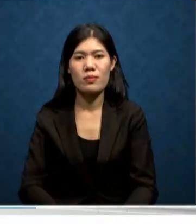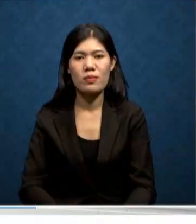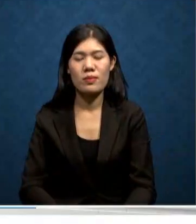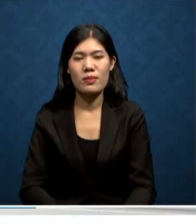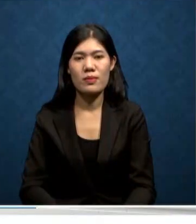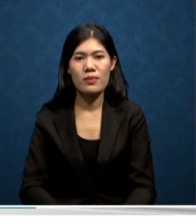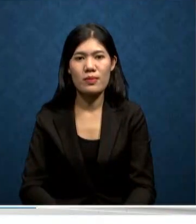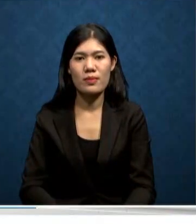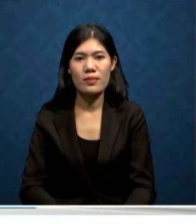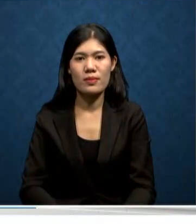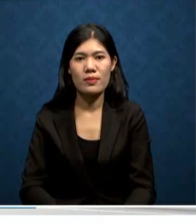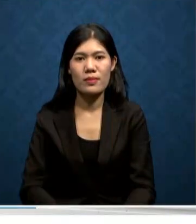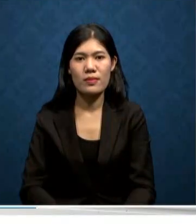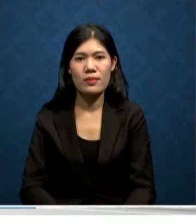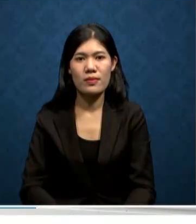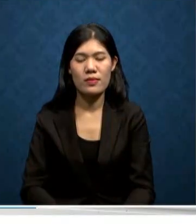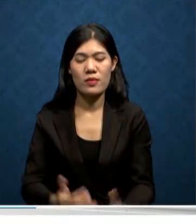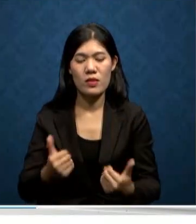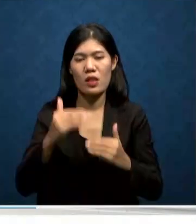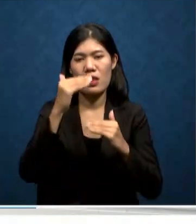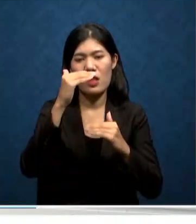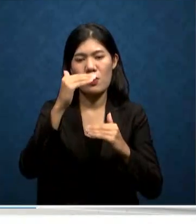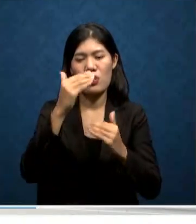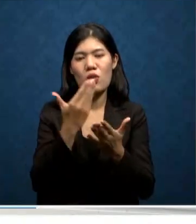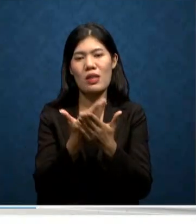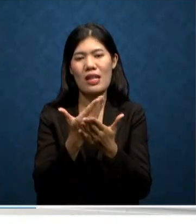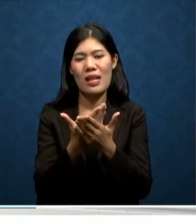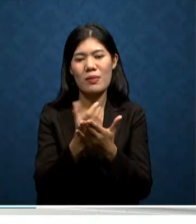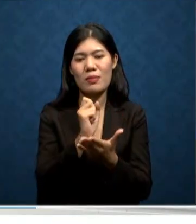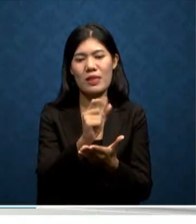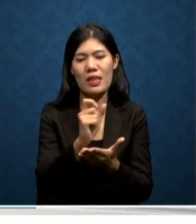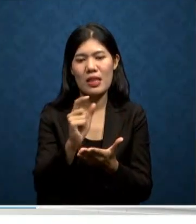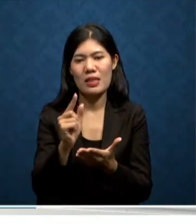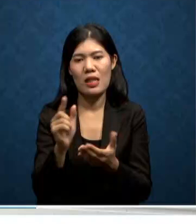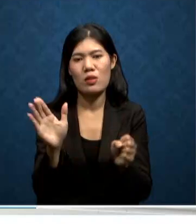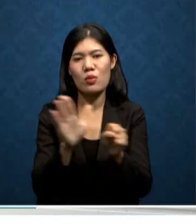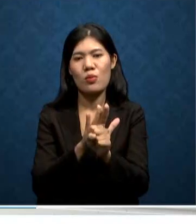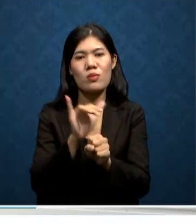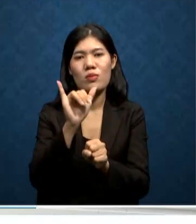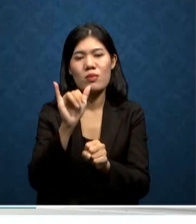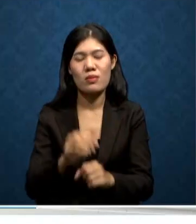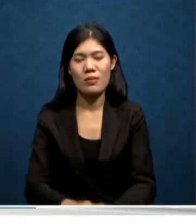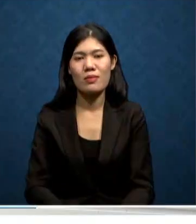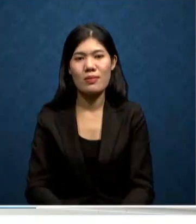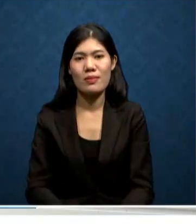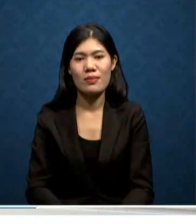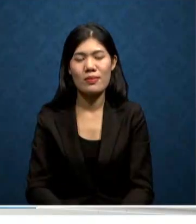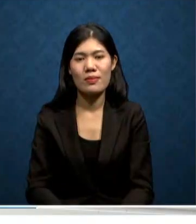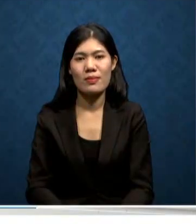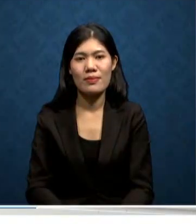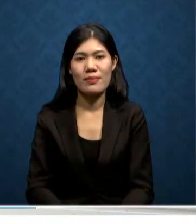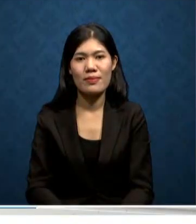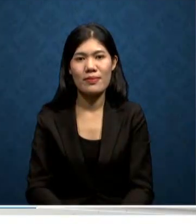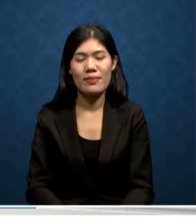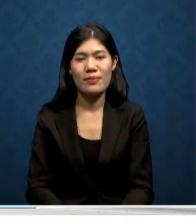ให้เอ่อกอบวงเงินที่ตั้งไว้ถูกใช้ไม่เต็มที่นอกจากนั้นเก็ยังมีปัญหาเรื่องผู้ที่